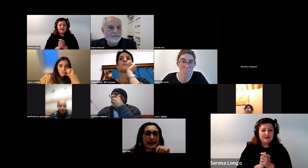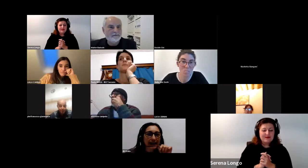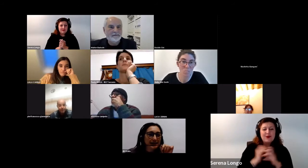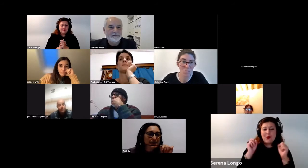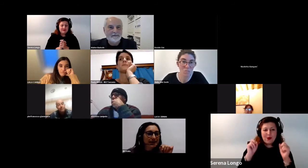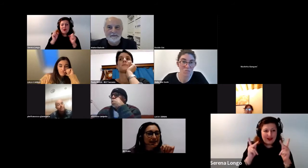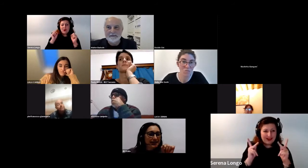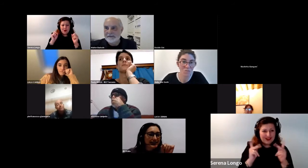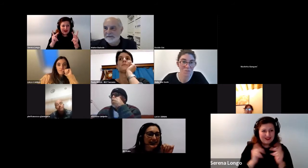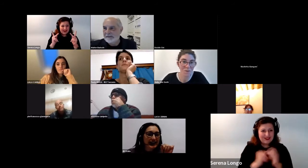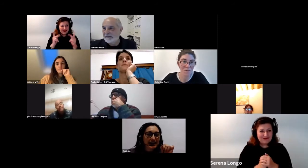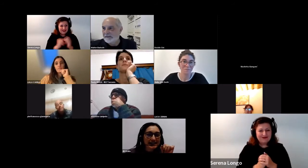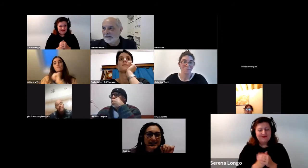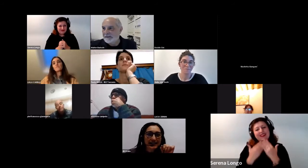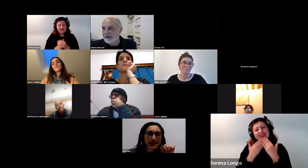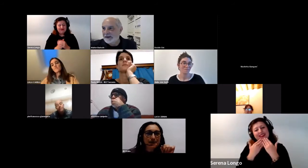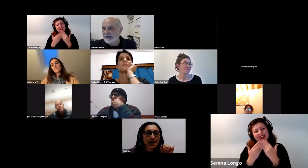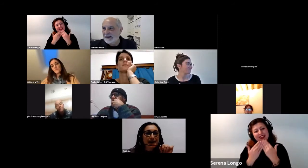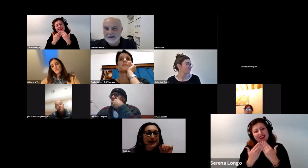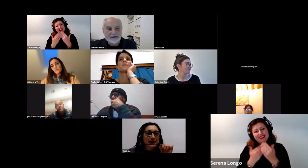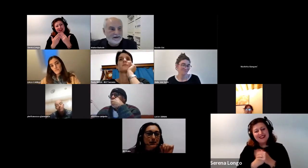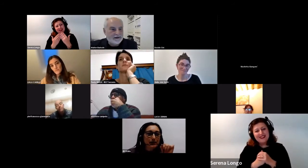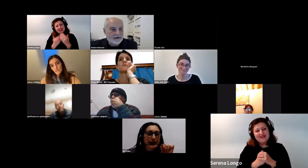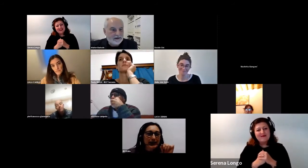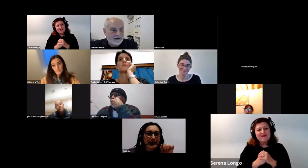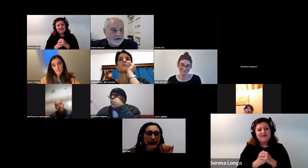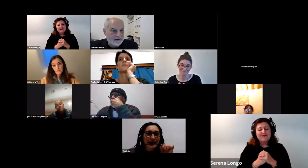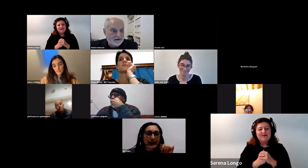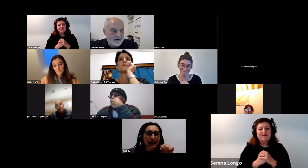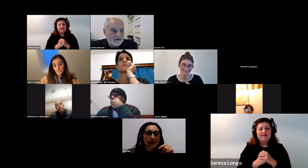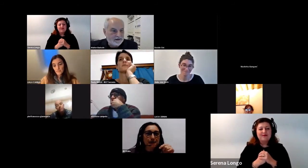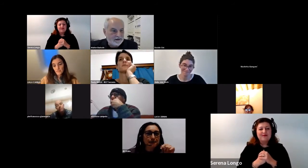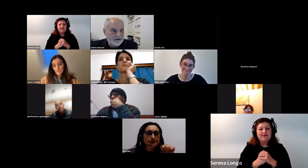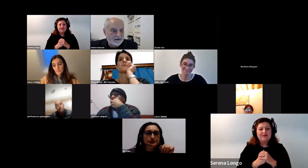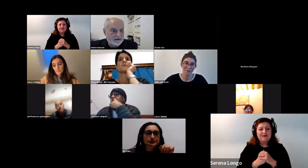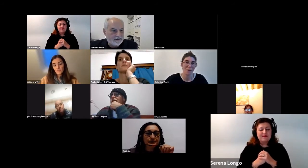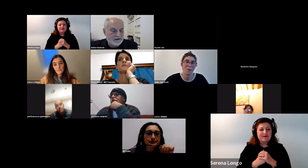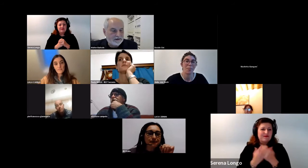Ok. Grazie. Bene.